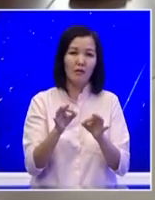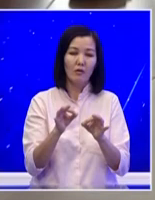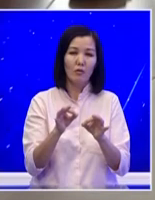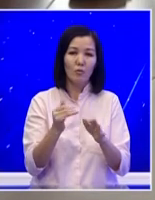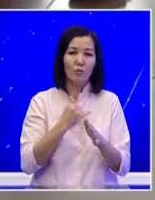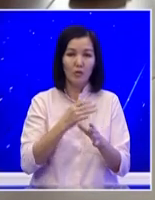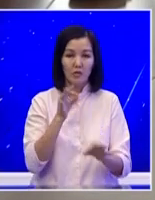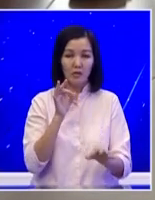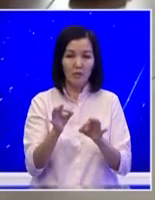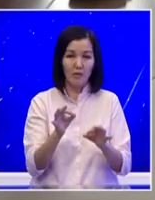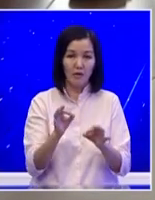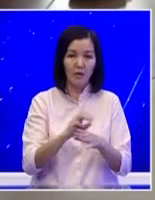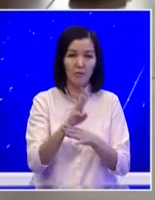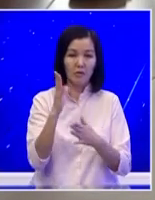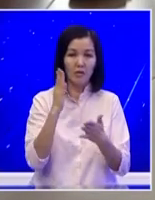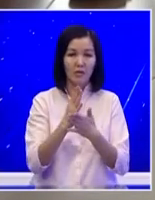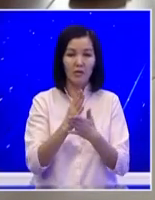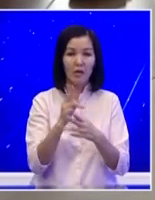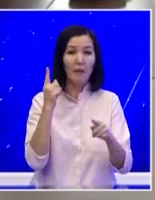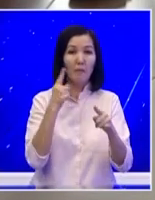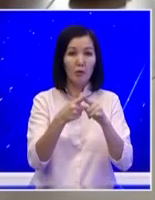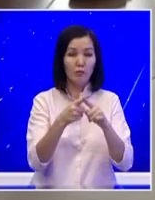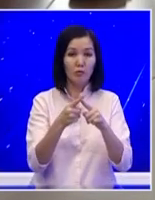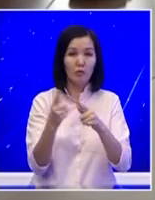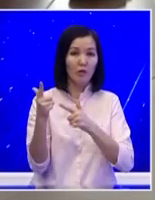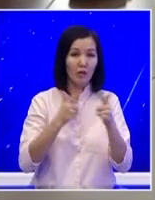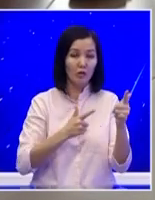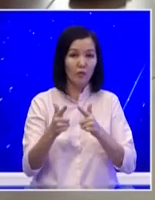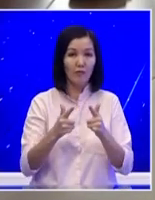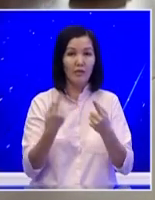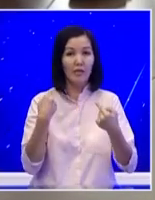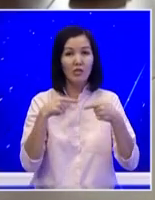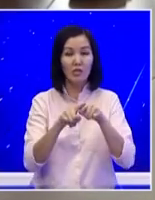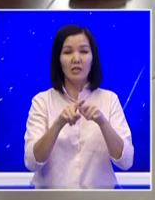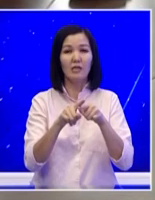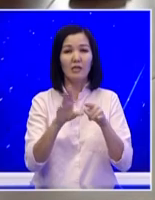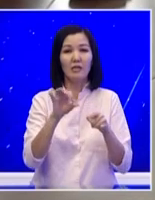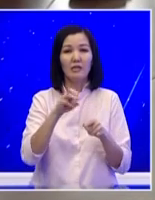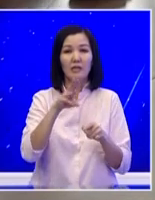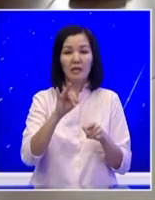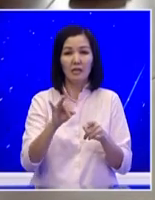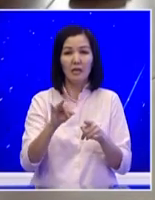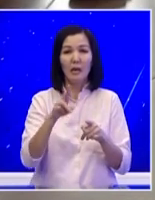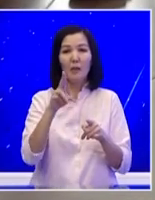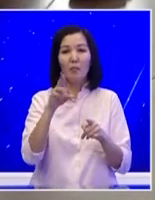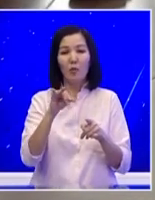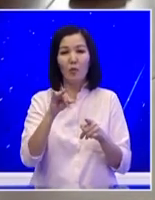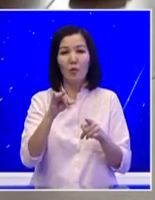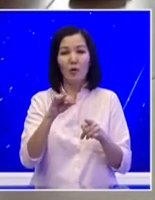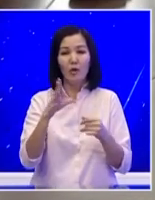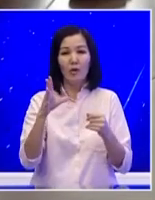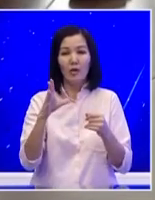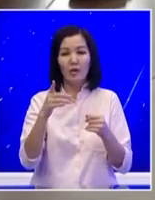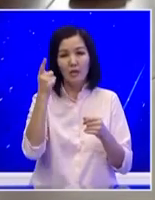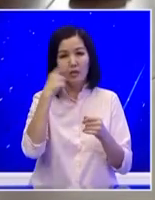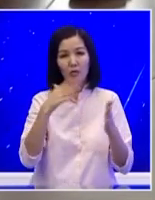так. И плюс, я не считаю, вы должны готовить инженерные сети под индивидуальное жилье.